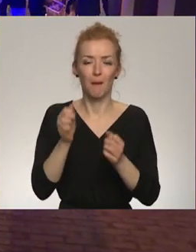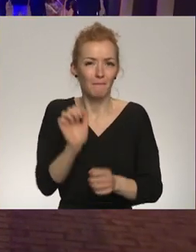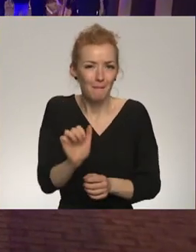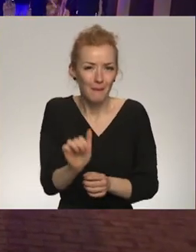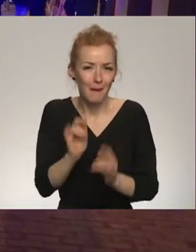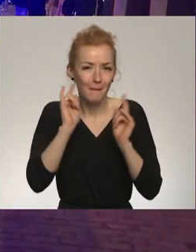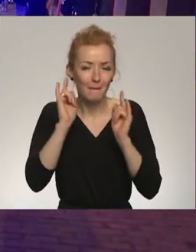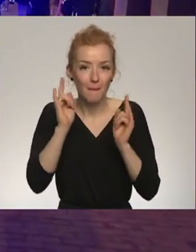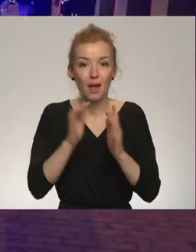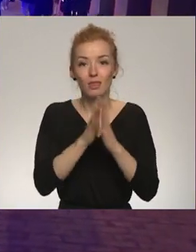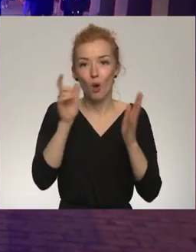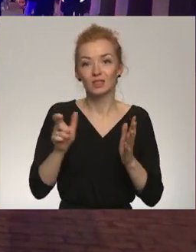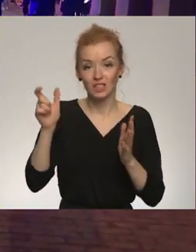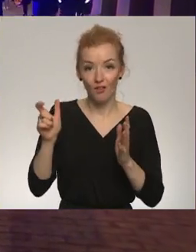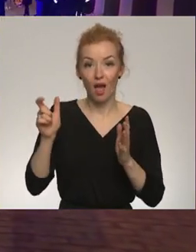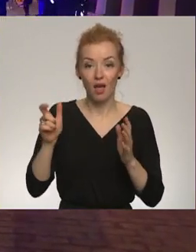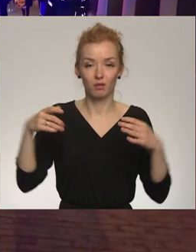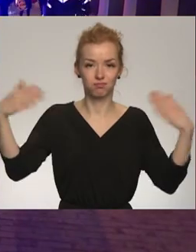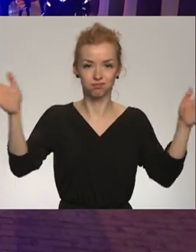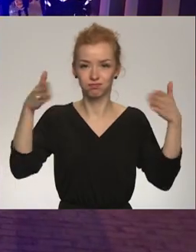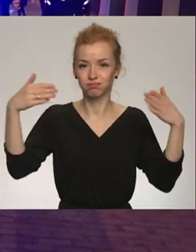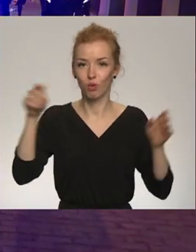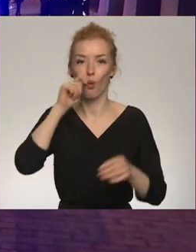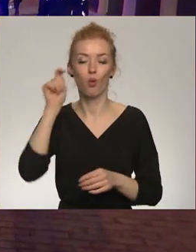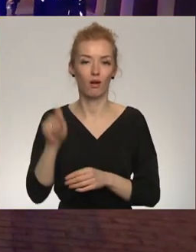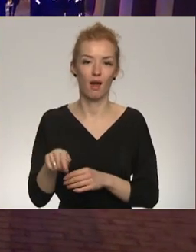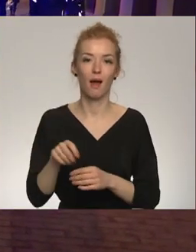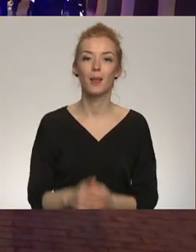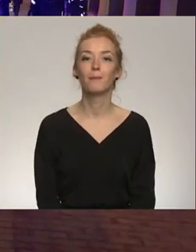signalizē daudziem cilvēkiem pie mašīnām izkārti Ukrainas karodziņi. Kolēģi, tagad vārds jums.